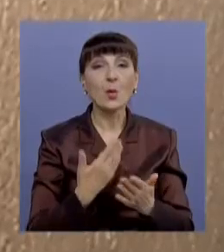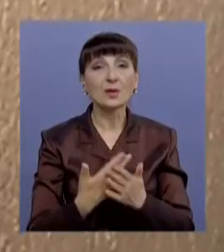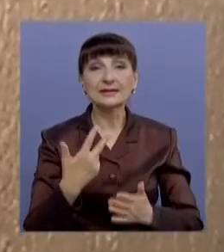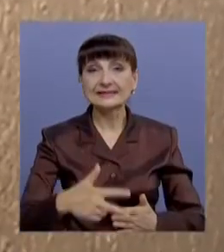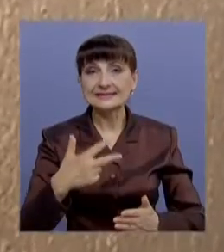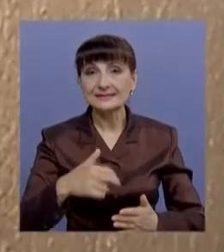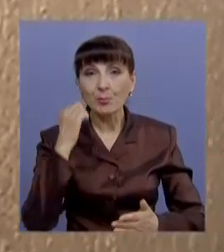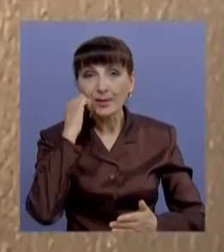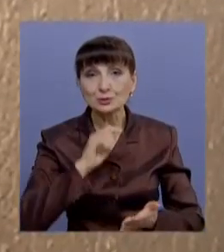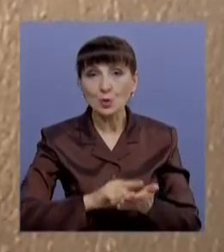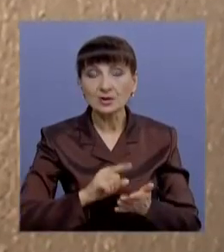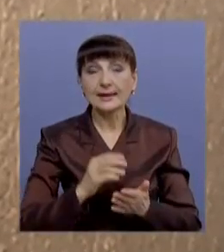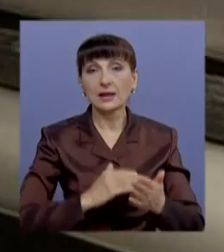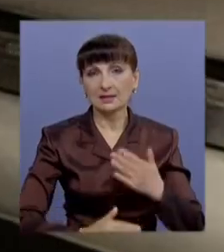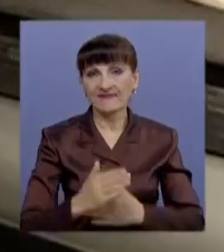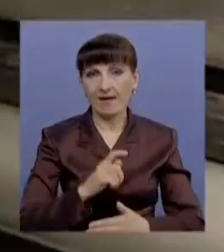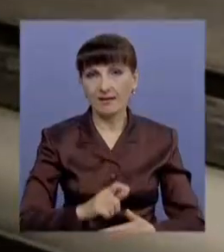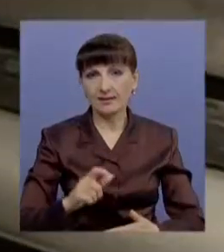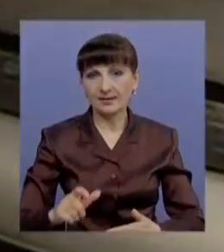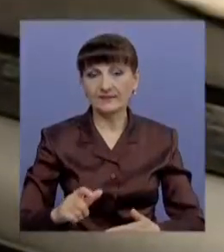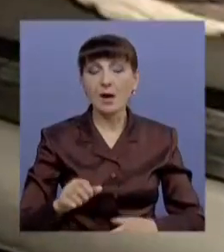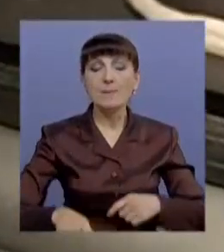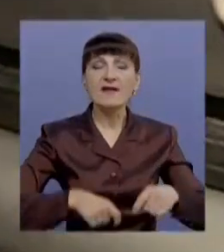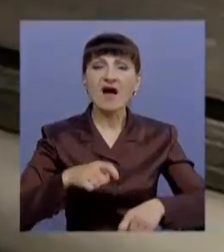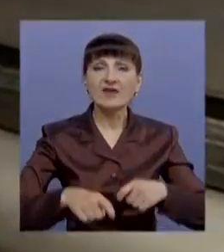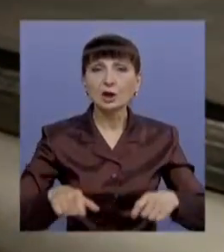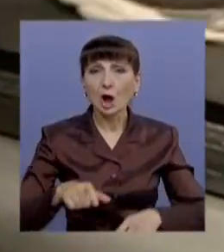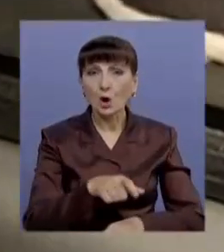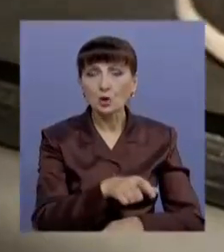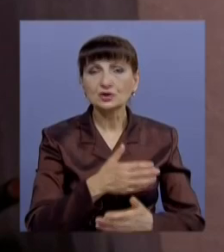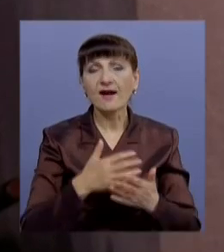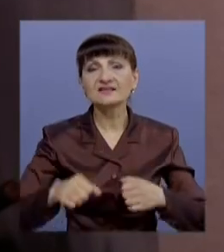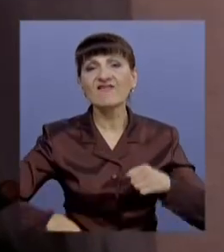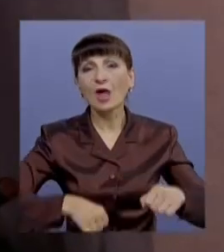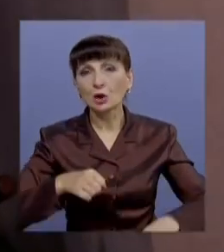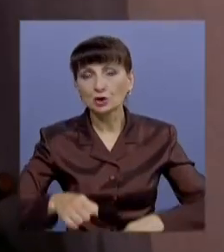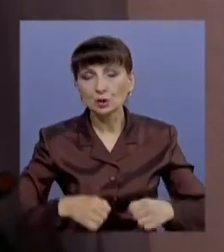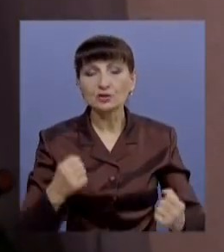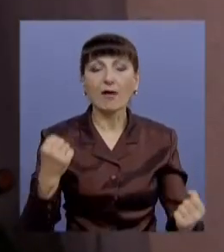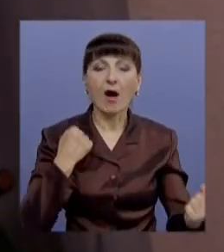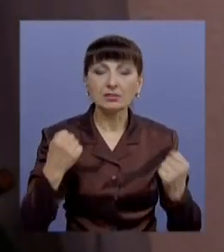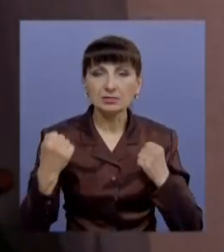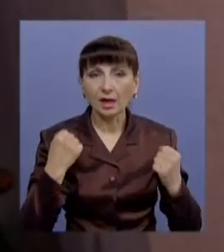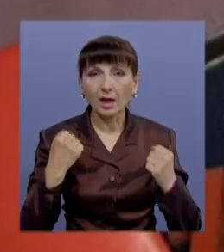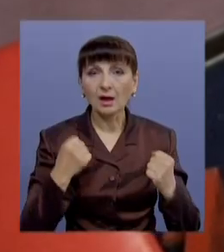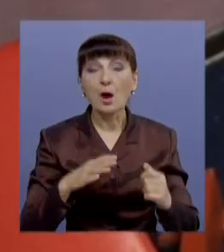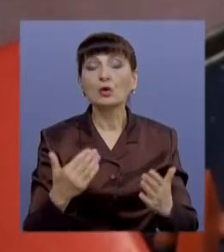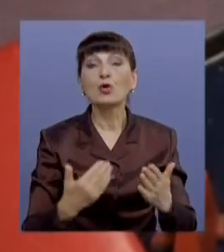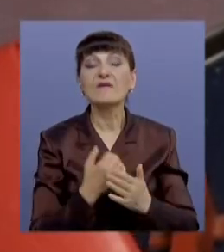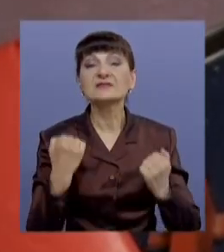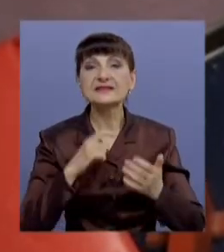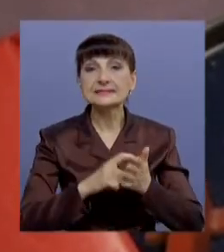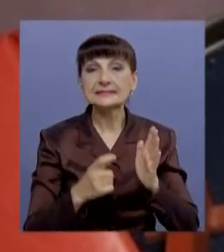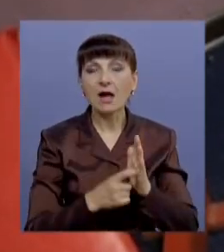30 пенсионеров и людей с ограниченными возможностями. Беговые дорожки, эллиптические и велотренажеры, гантели. Оборудование у нового спортивного